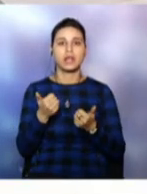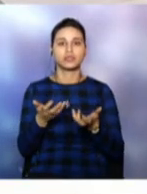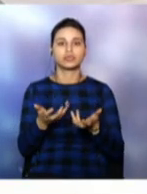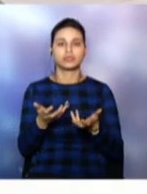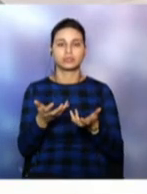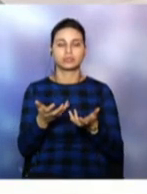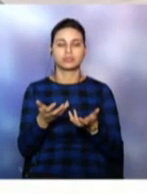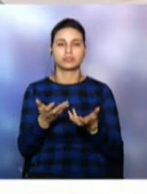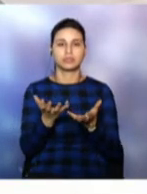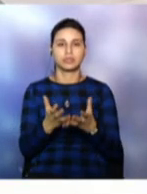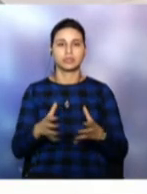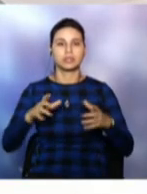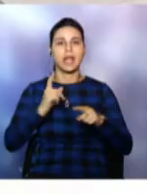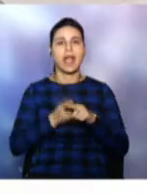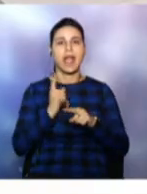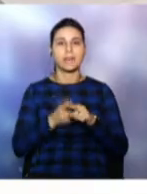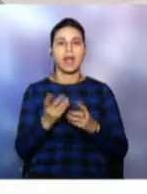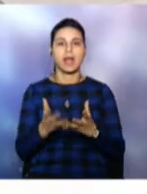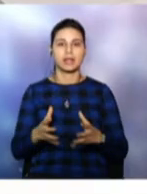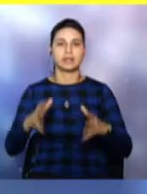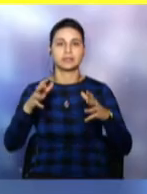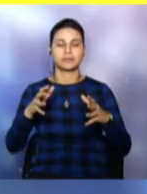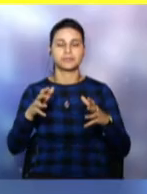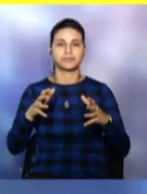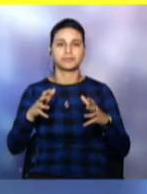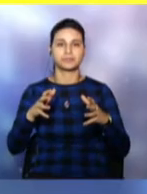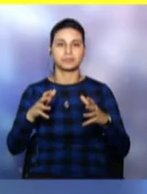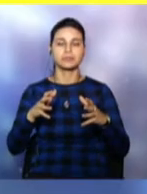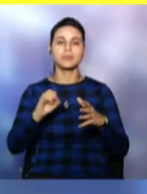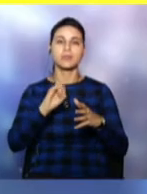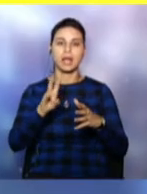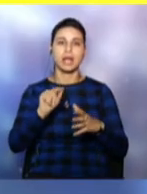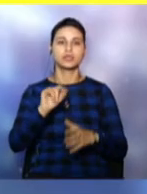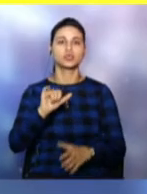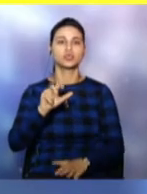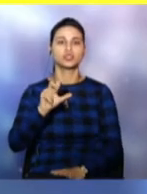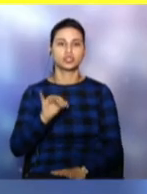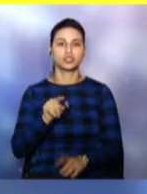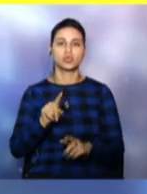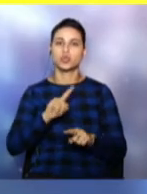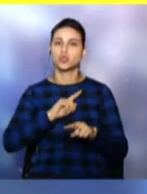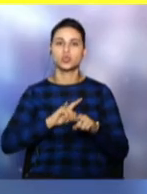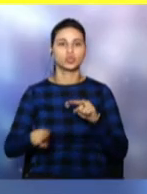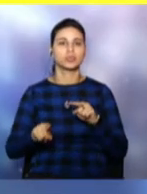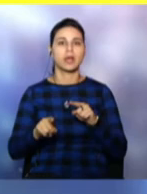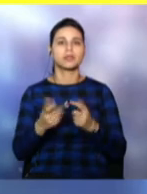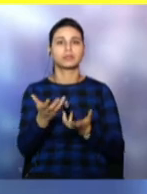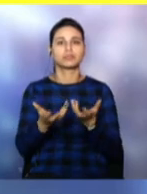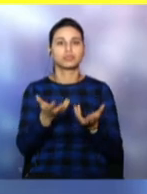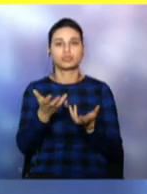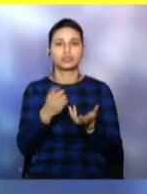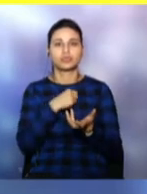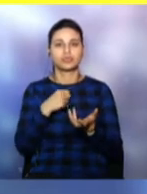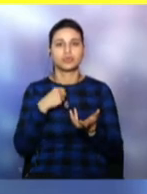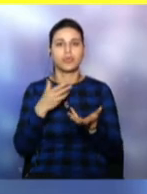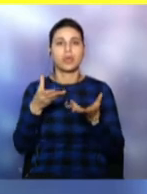ჭურჭელში, ემალილებულ, მომინანქრებულ ანთუჯის ჭურჭელში უცებ მოამზადოთ, ჩაიორთქლოს